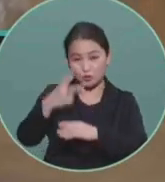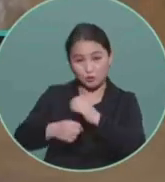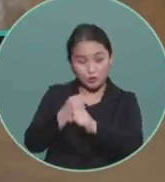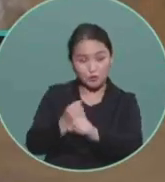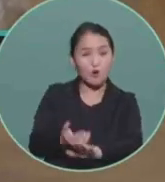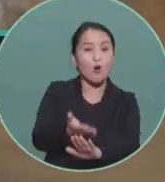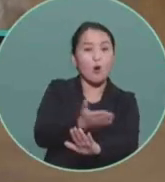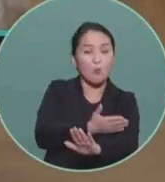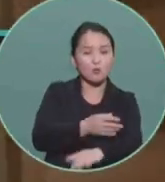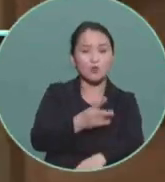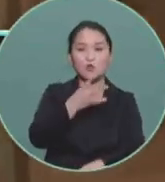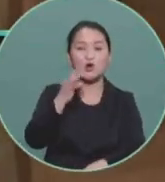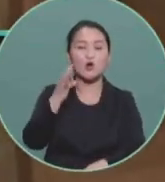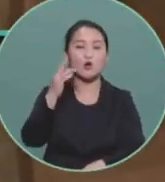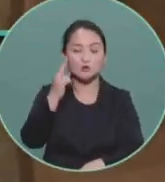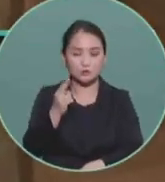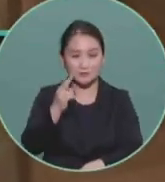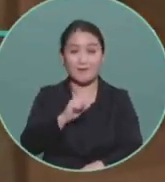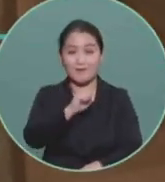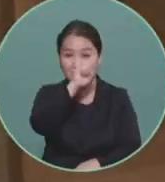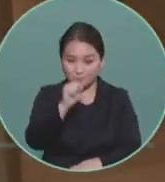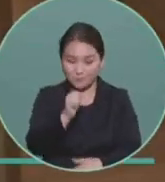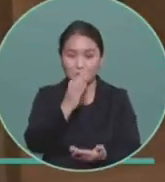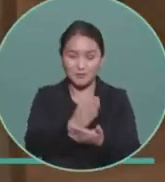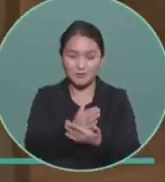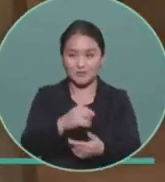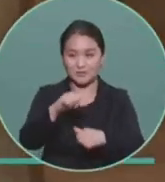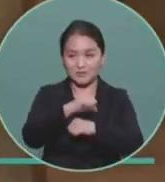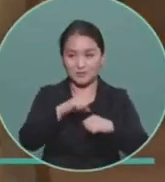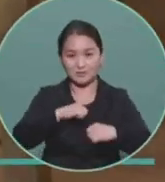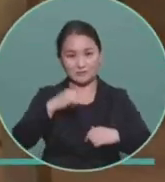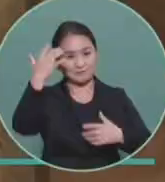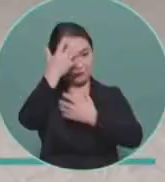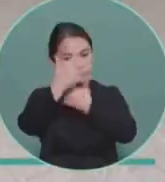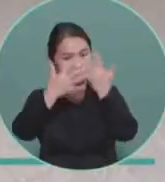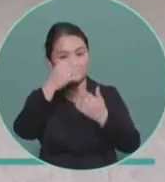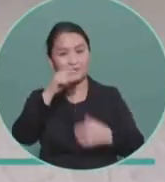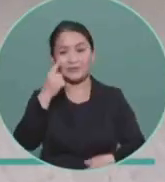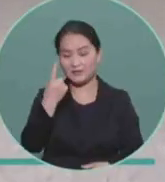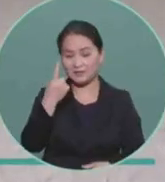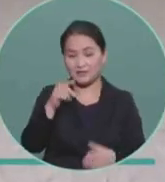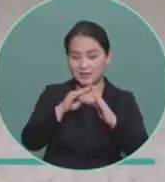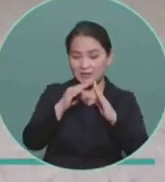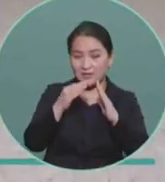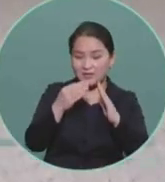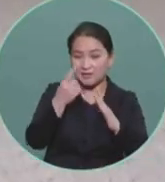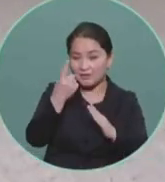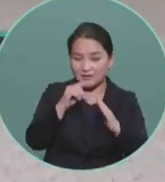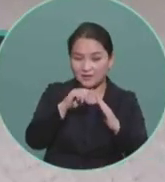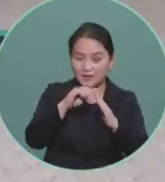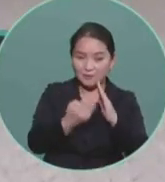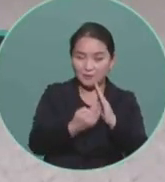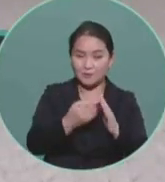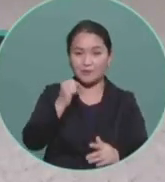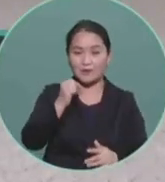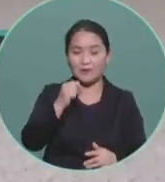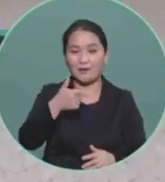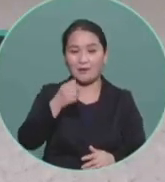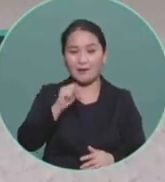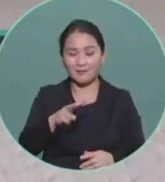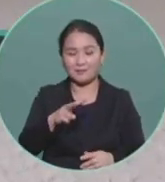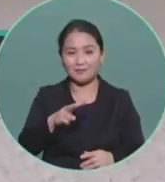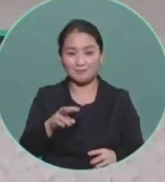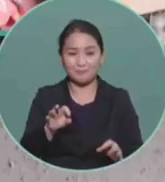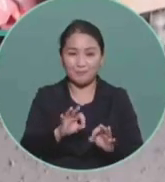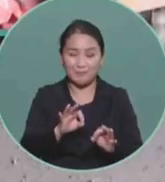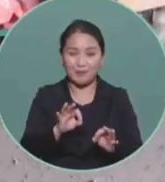бол нөөц төр жоохон асуудал гарч ирсэн. Иргэд бас эргэлдэж байсан. Нэг айл төлшгүй болол нэг айл гал алдагдлын чинь Эрдэнэтүйн